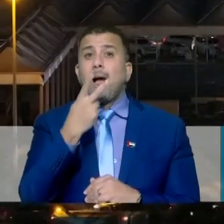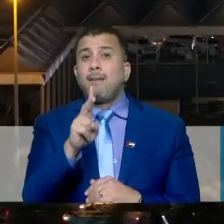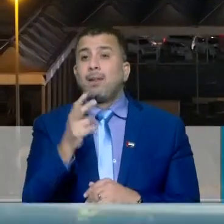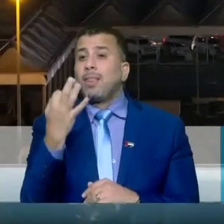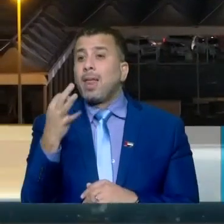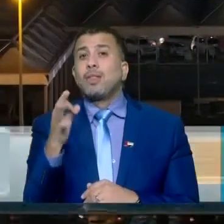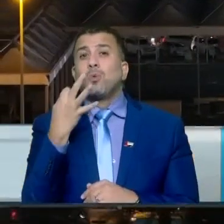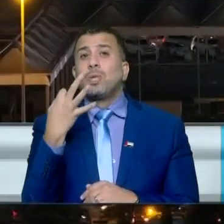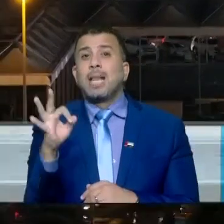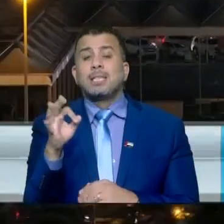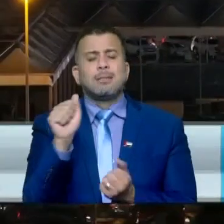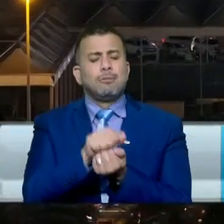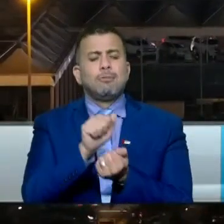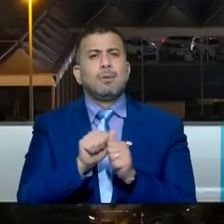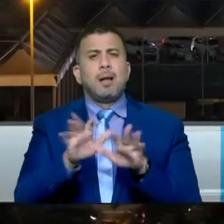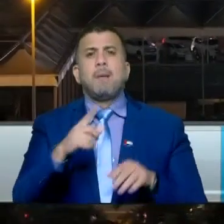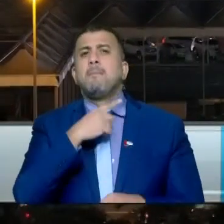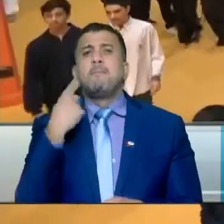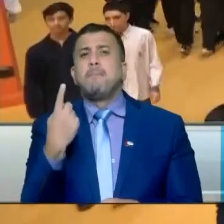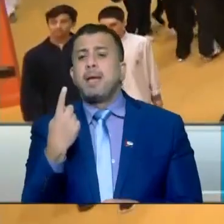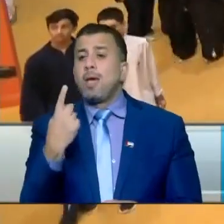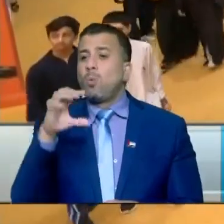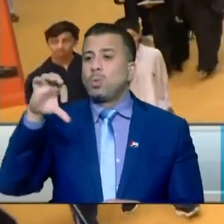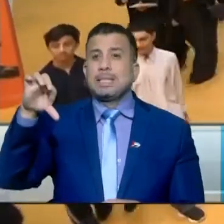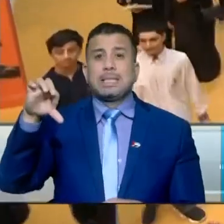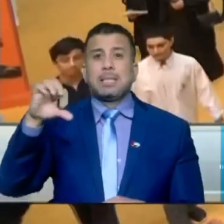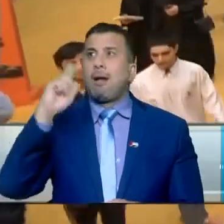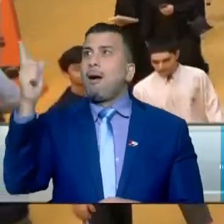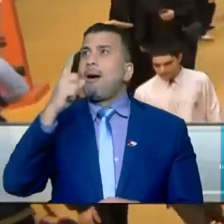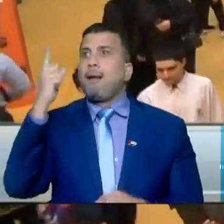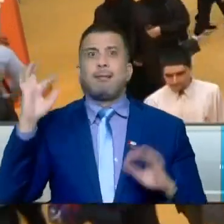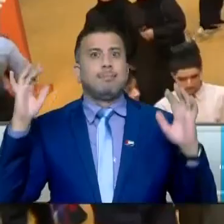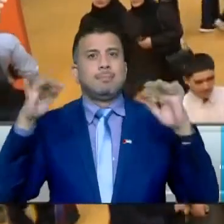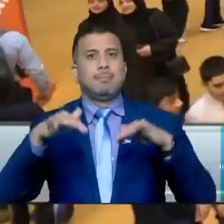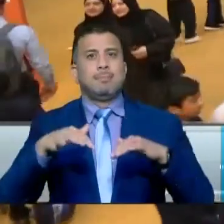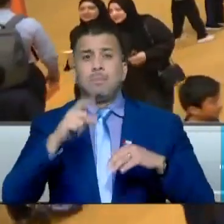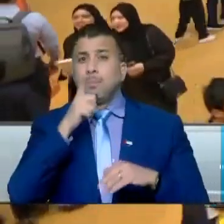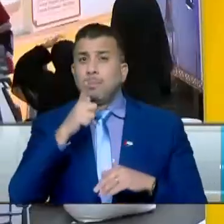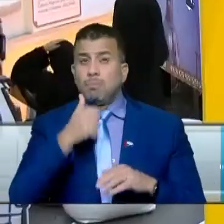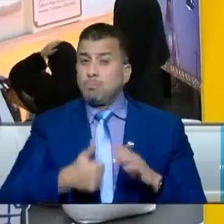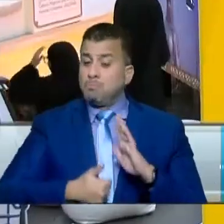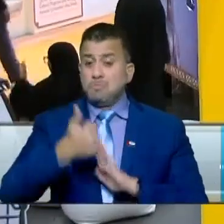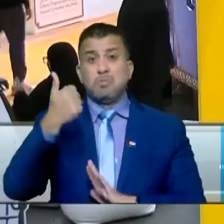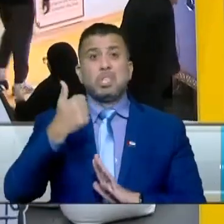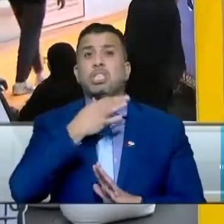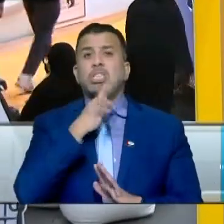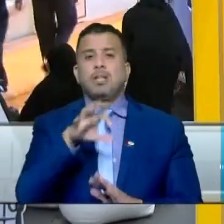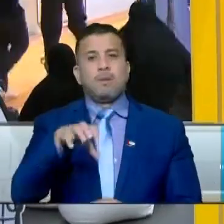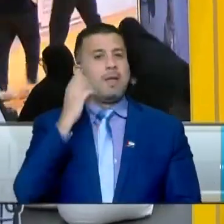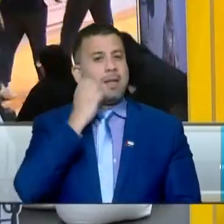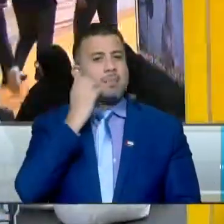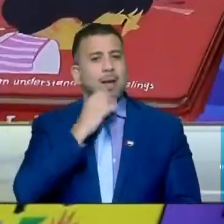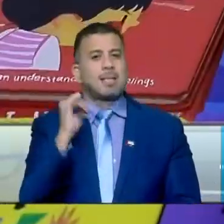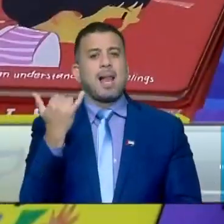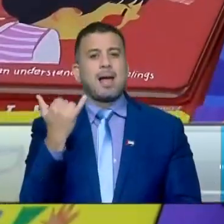2033 ناشرا من 109 دول حول العالم مسجلا منجزا جديدا لدوله الامارات